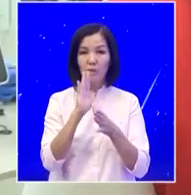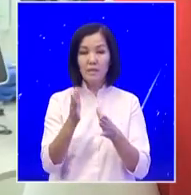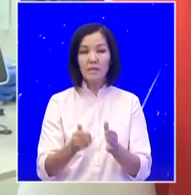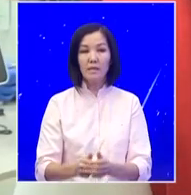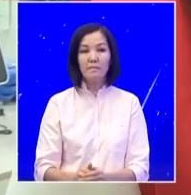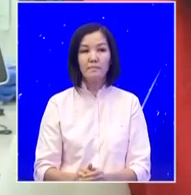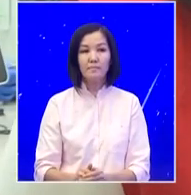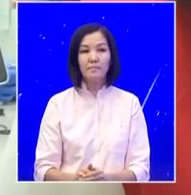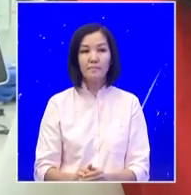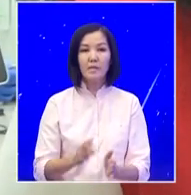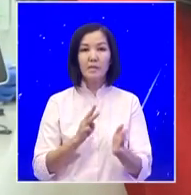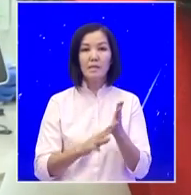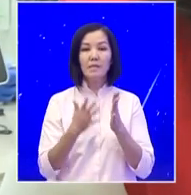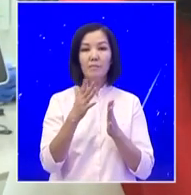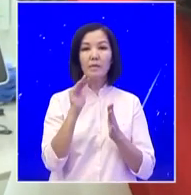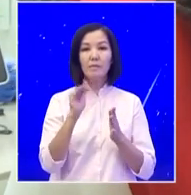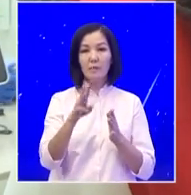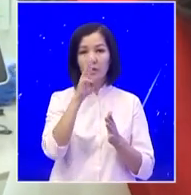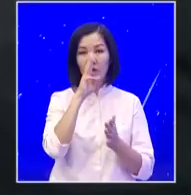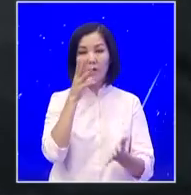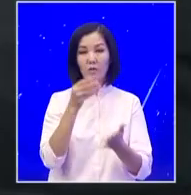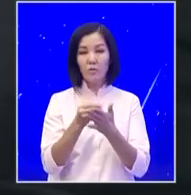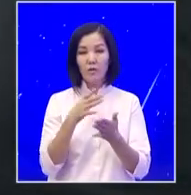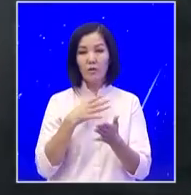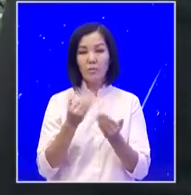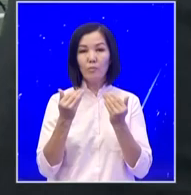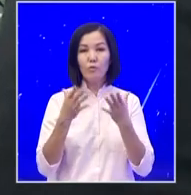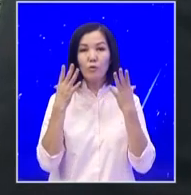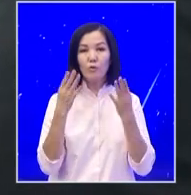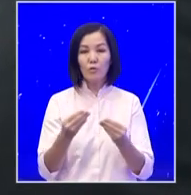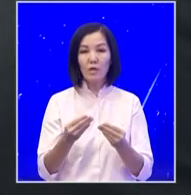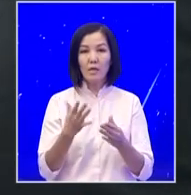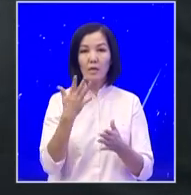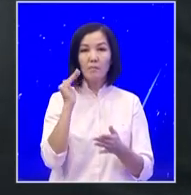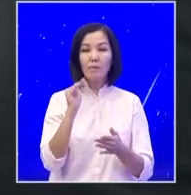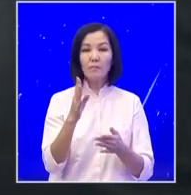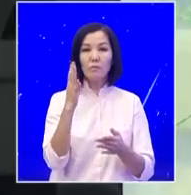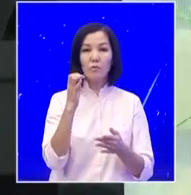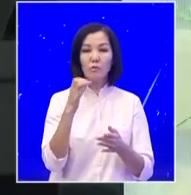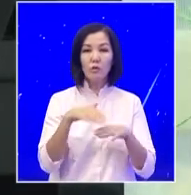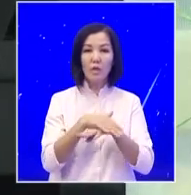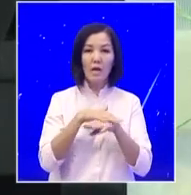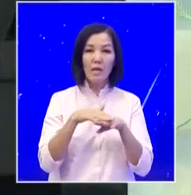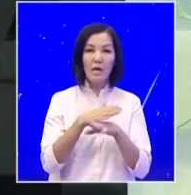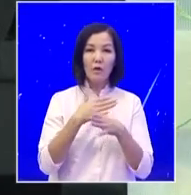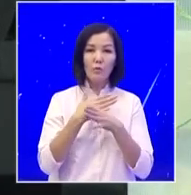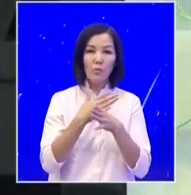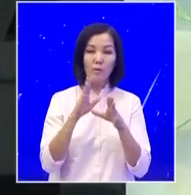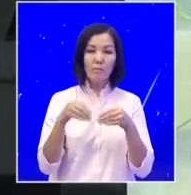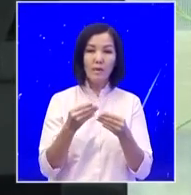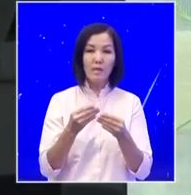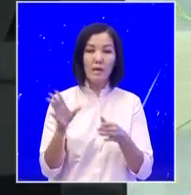Еріктілерге 85 мыңнан бізде ақы төленді. Бүгінге дейін еріктілер 5400-ге жуық тұрғынды қабылдады. Олардың